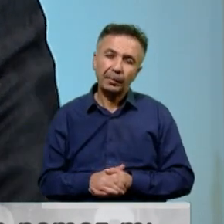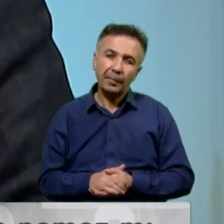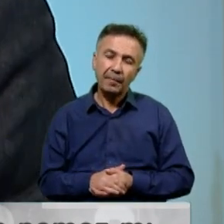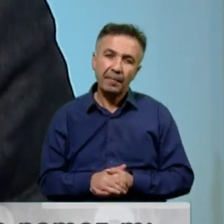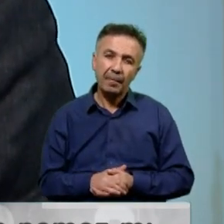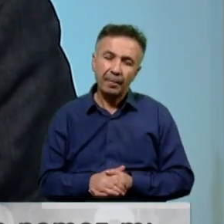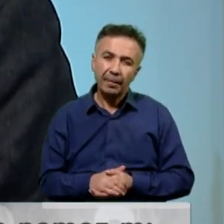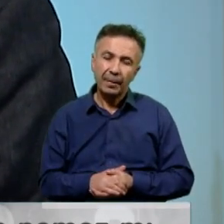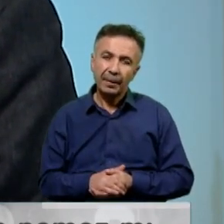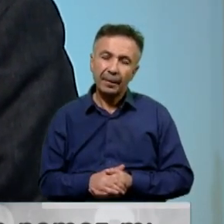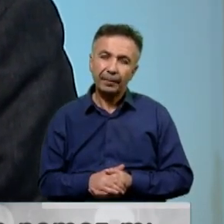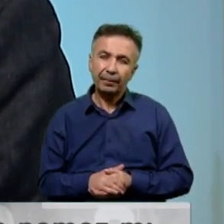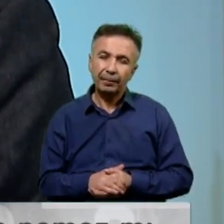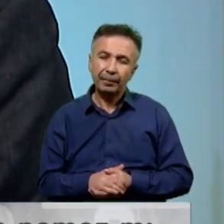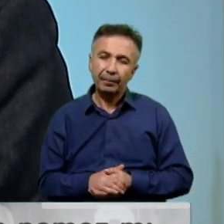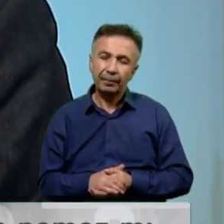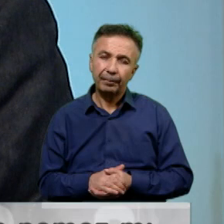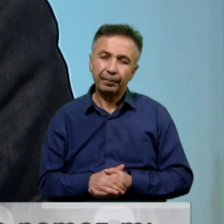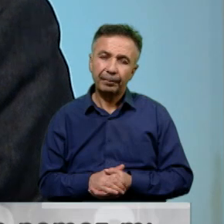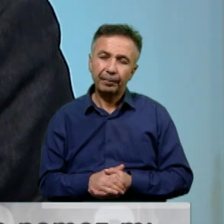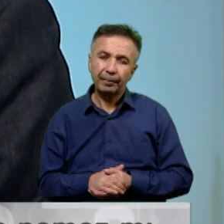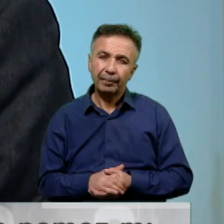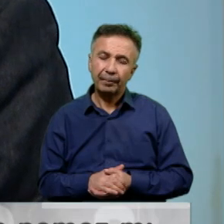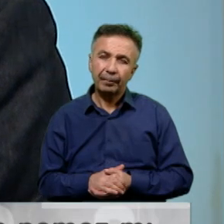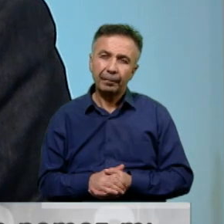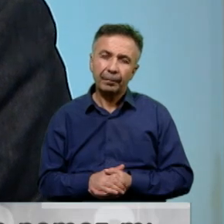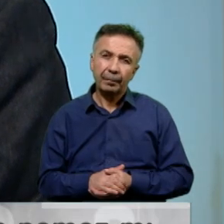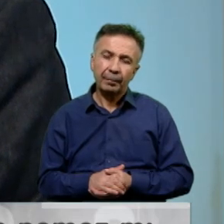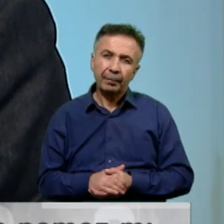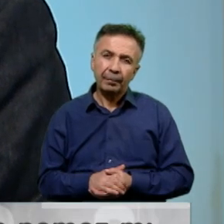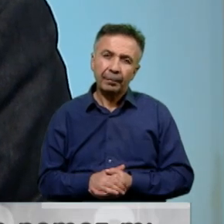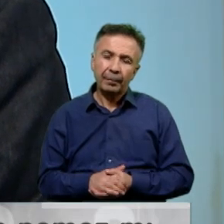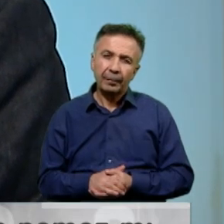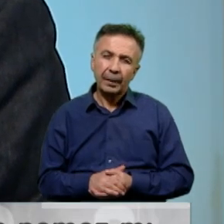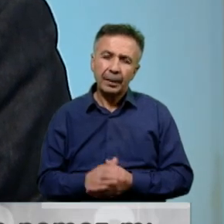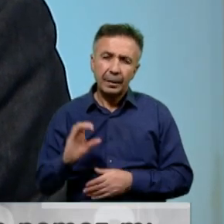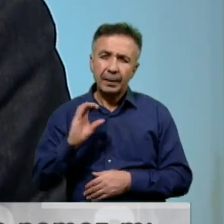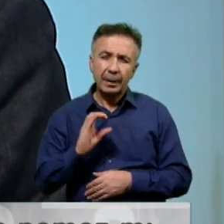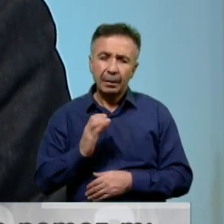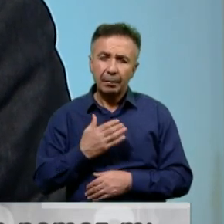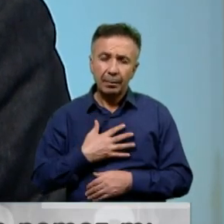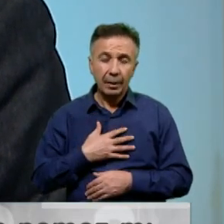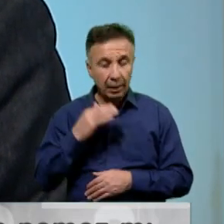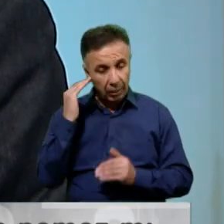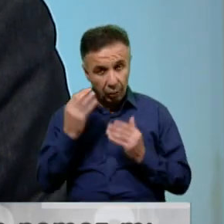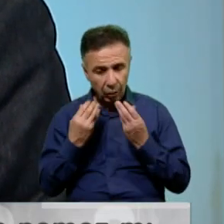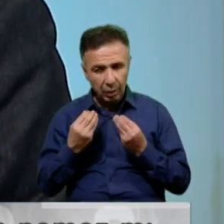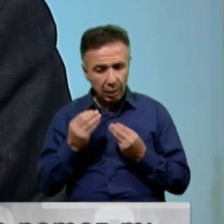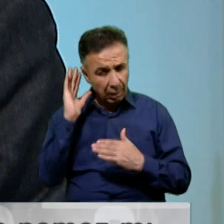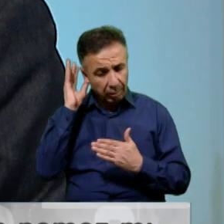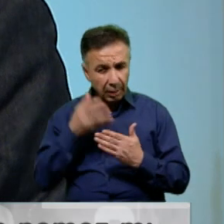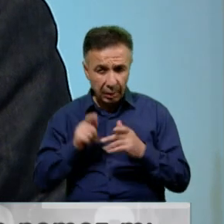önemli. İbadetlerini daha düzgün, daha güzel, fıkha uygun ve kıraatı da düzgün olarak yapabilmek